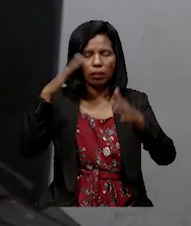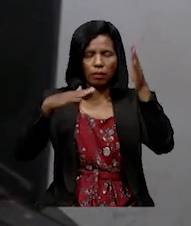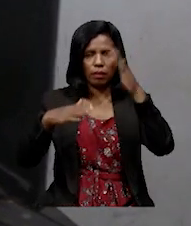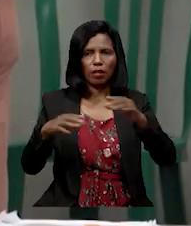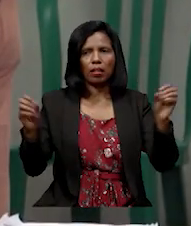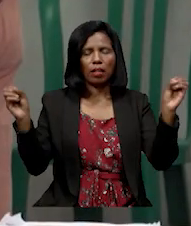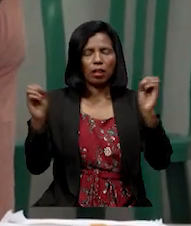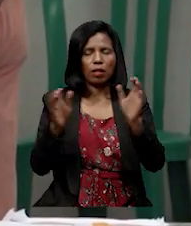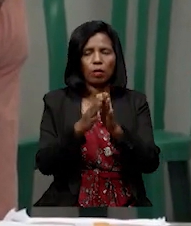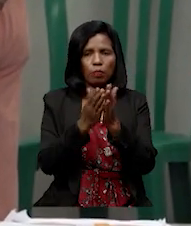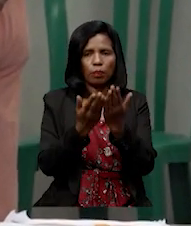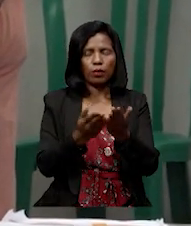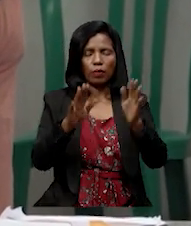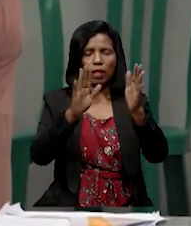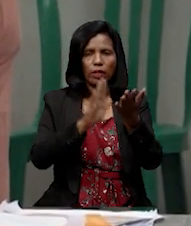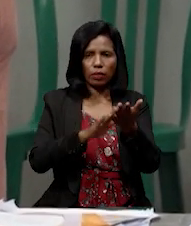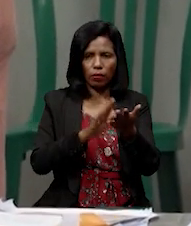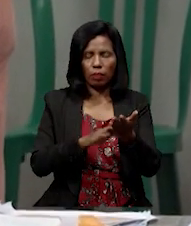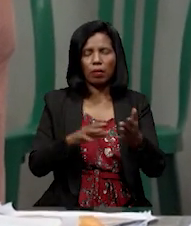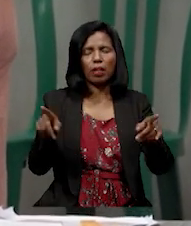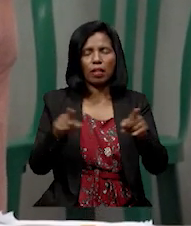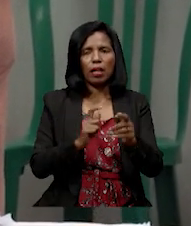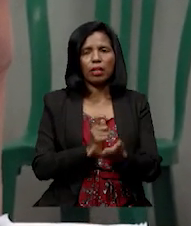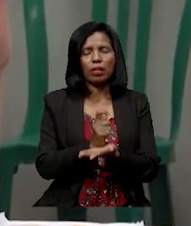iha kaderneta escolar makanesan ata